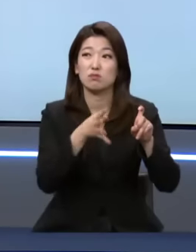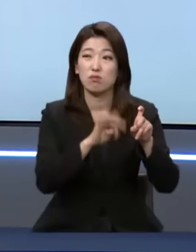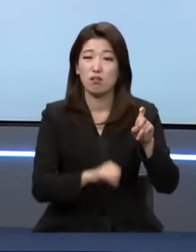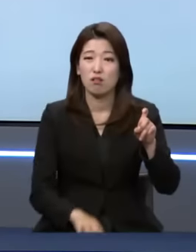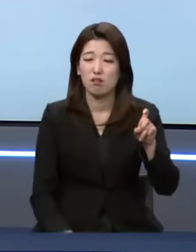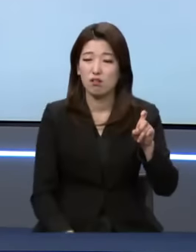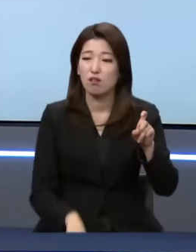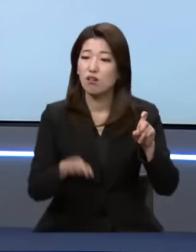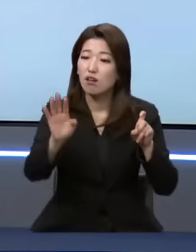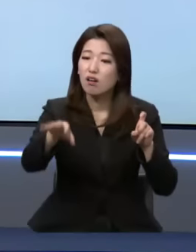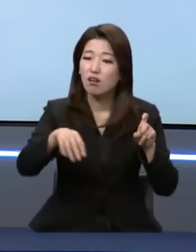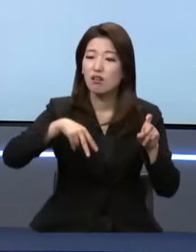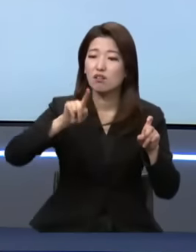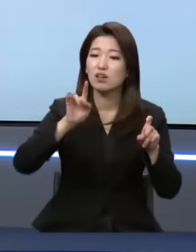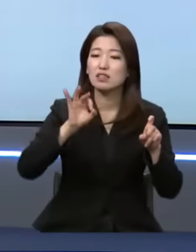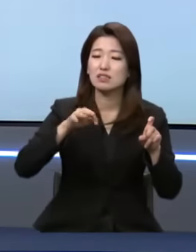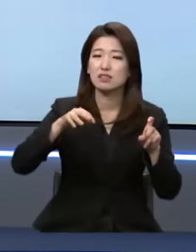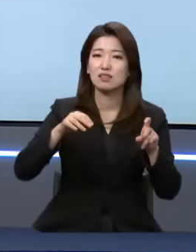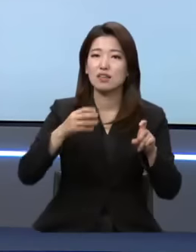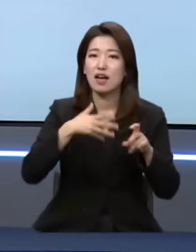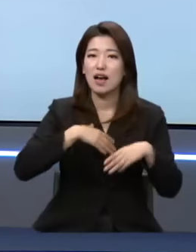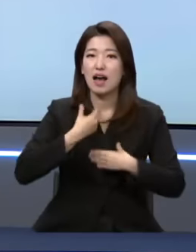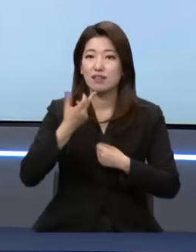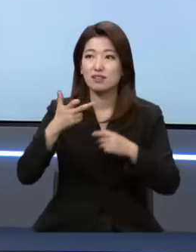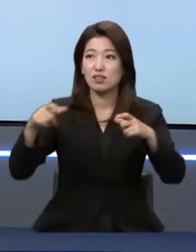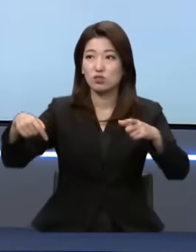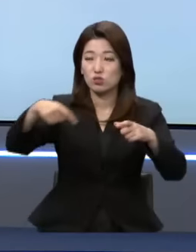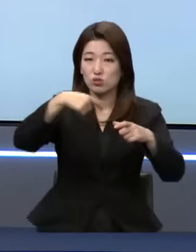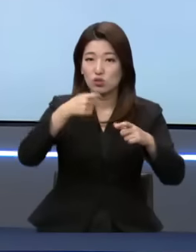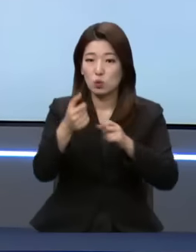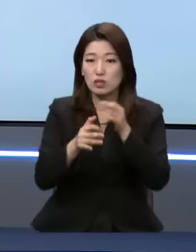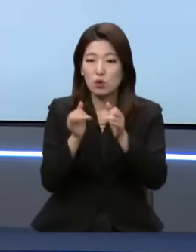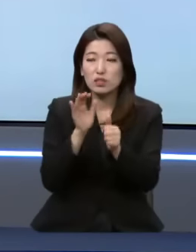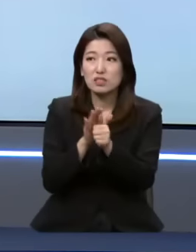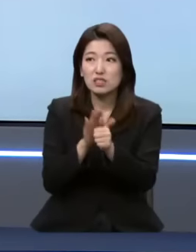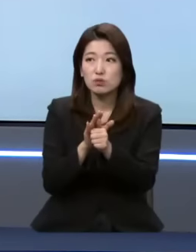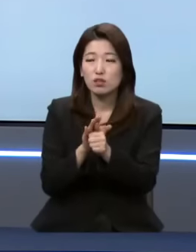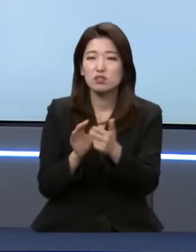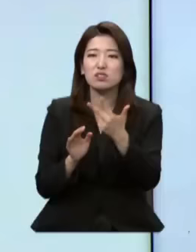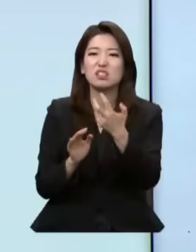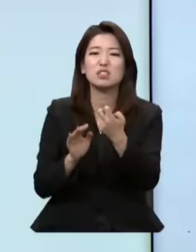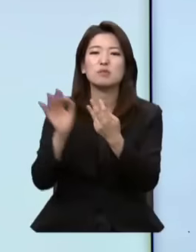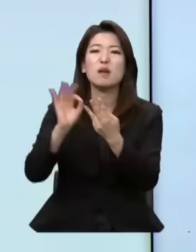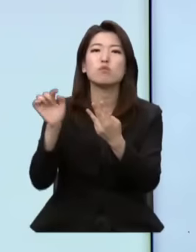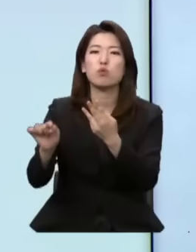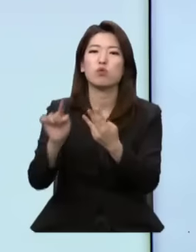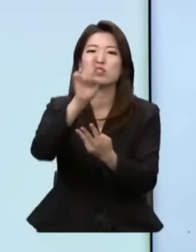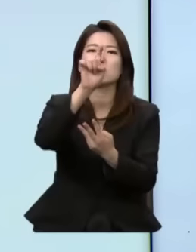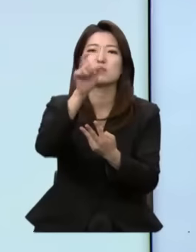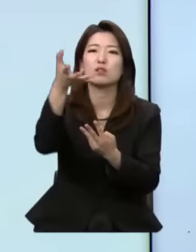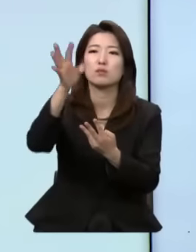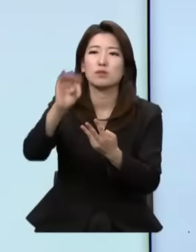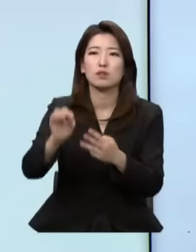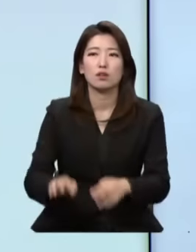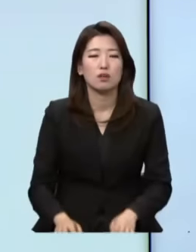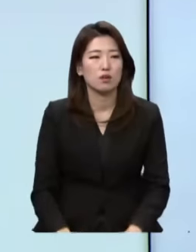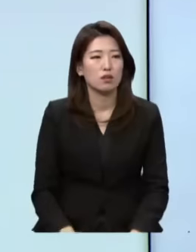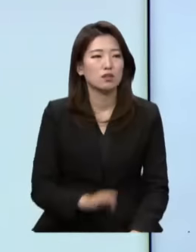예산에 이거 11억 73배 최대 얘기했더니 정말 진심으로 사과합니다 편법